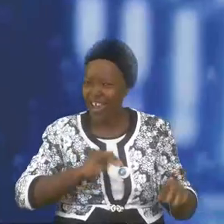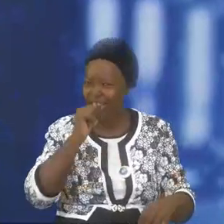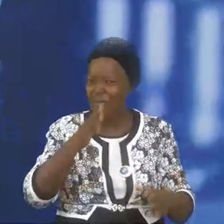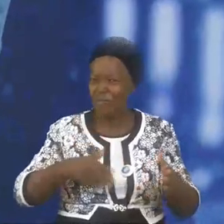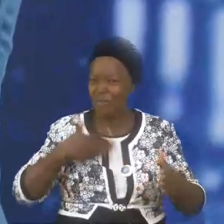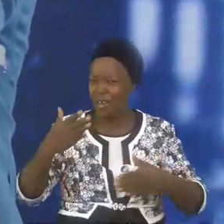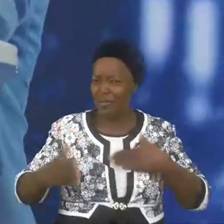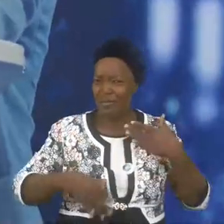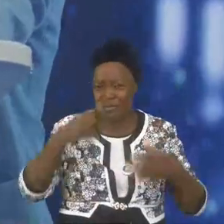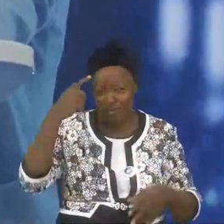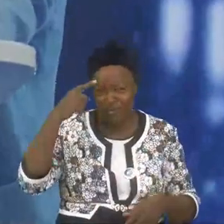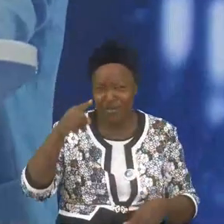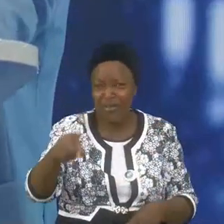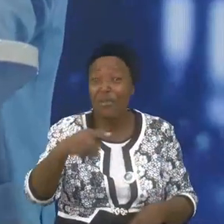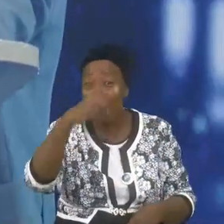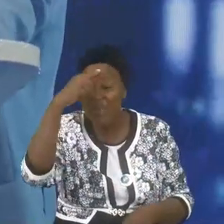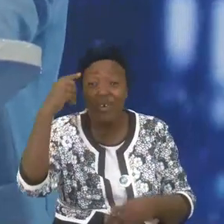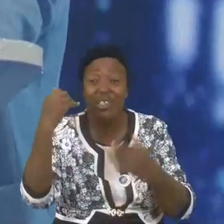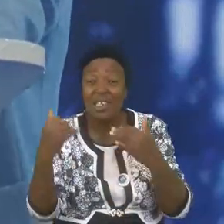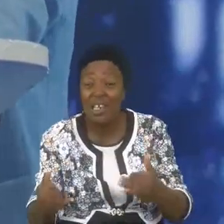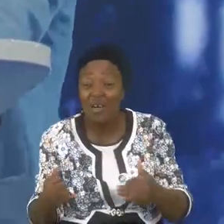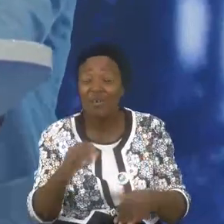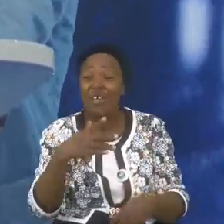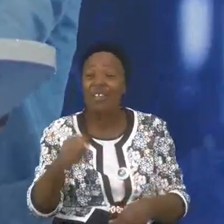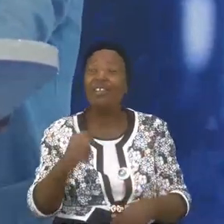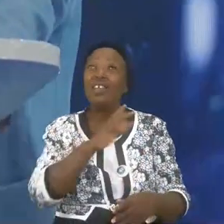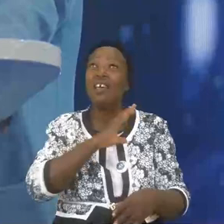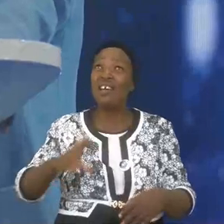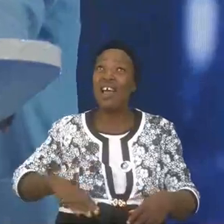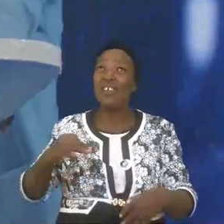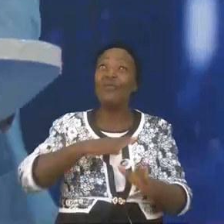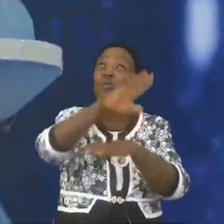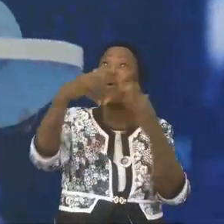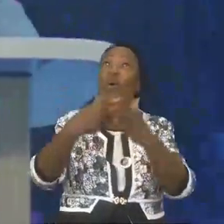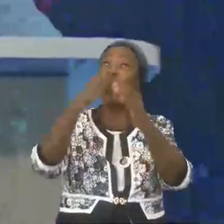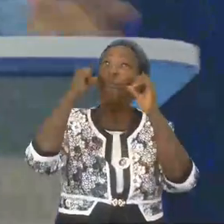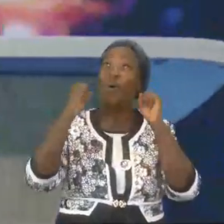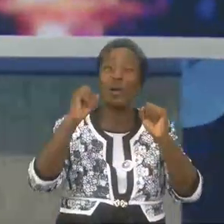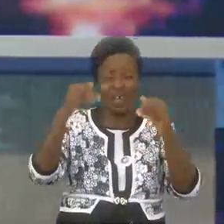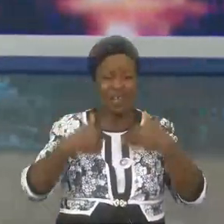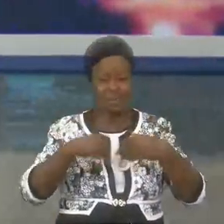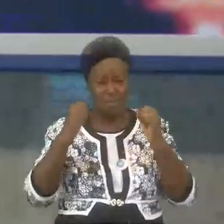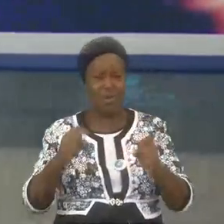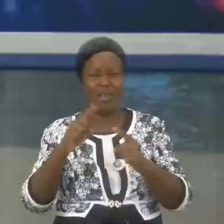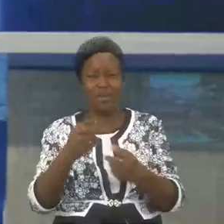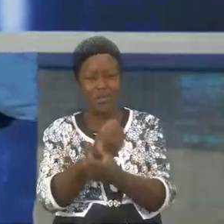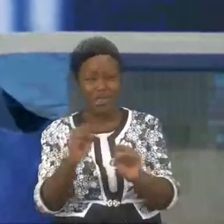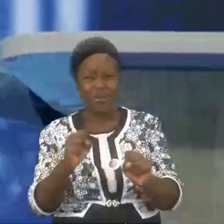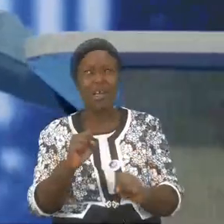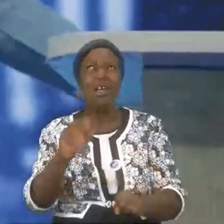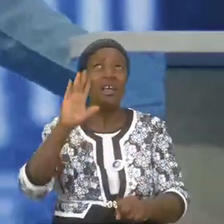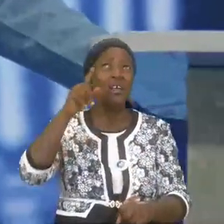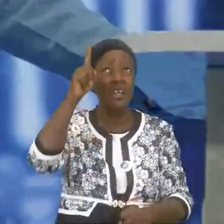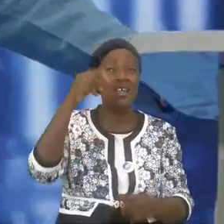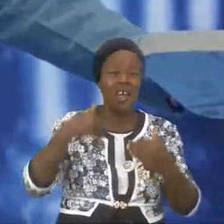Je me réjouis avec toi, parce que maintenant, le cri de toute puissance est la puissance de sauver, et